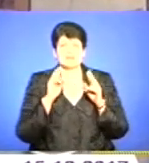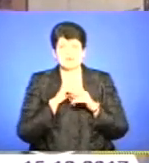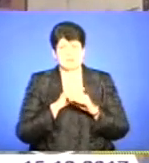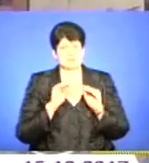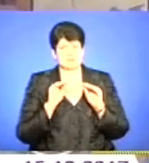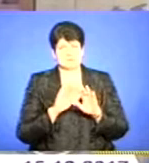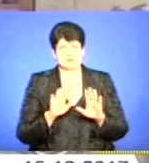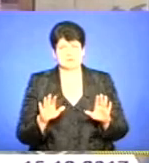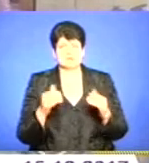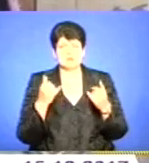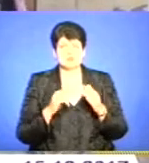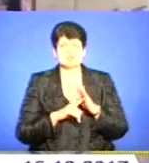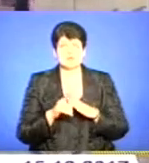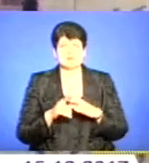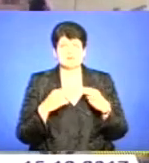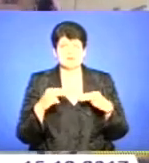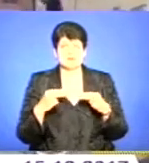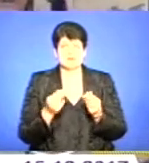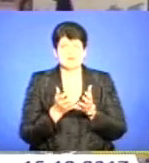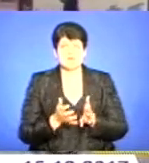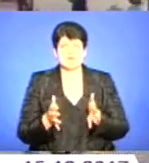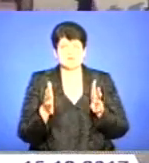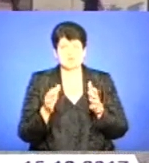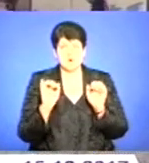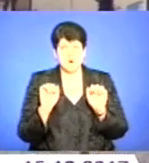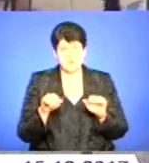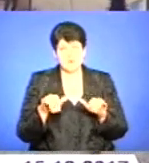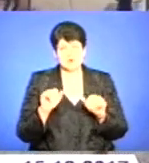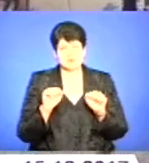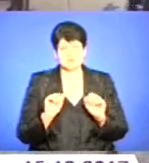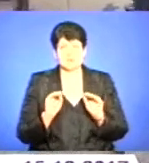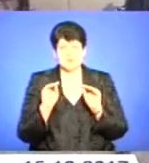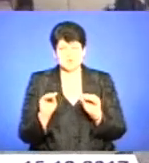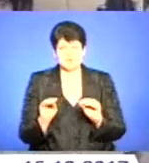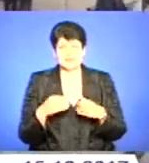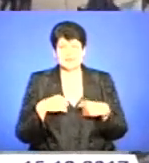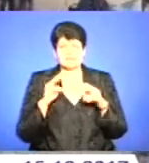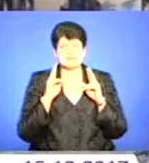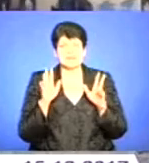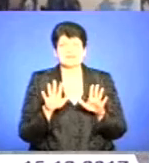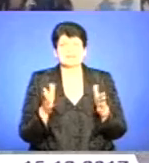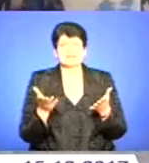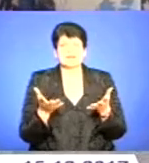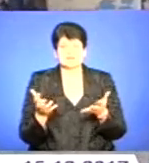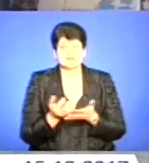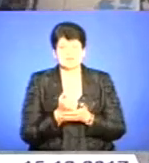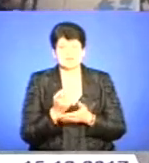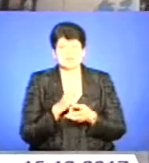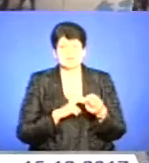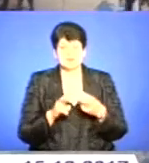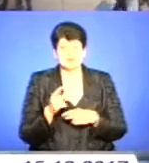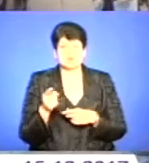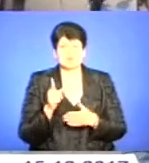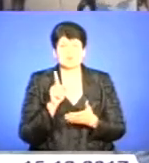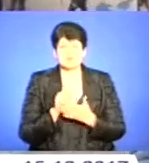хіба що зараз почали продавати в горщиках, яку потім можна буде висадити. Але правда не знаю, де її знайти. Якщо пошукаю в Тернополі,